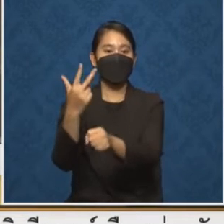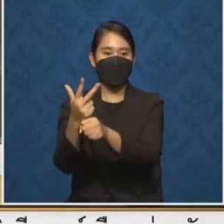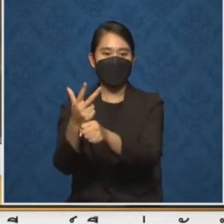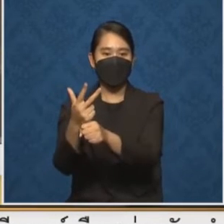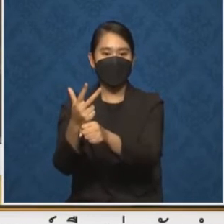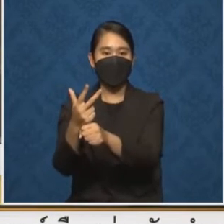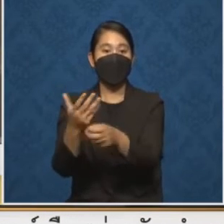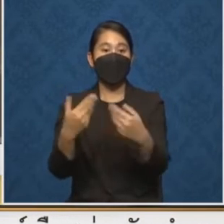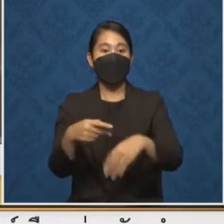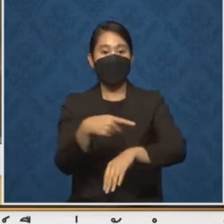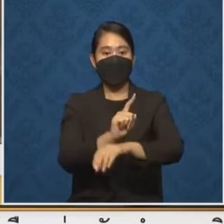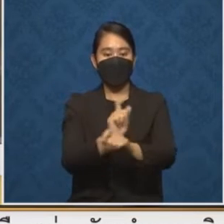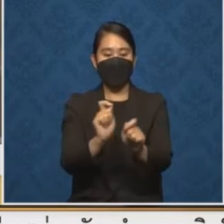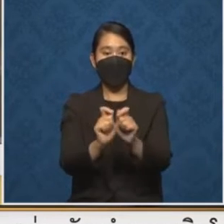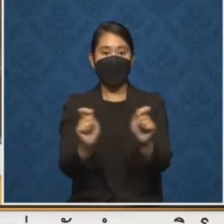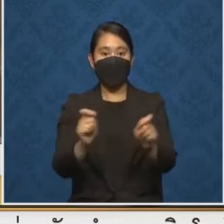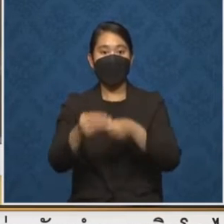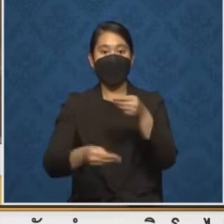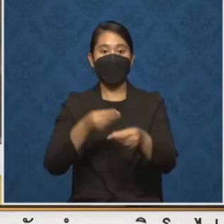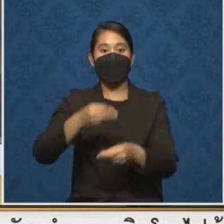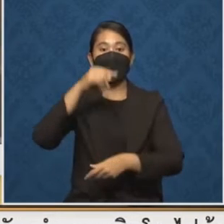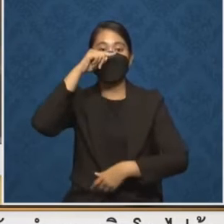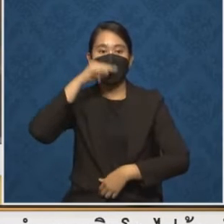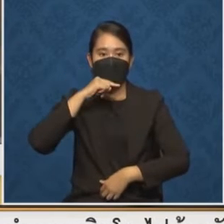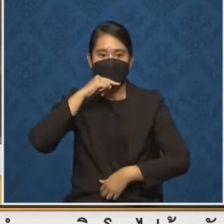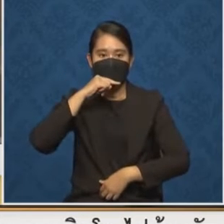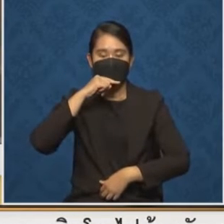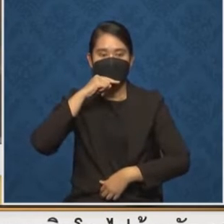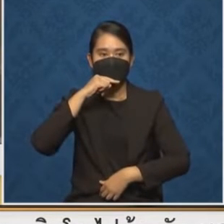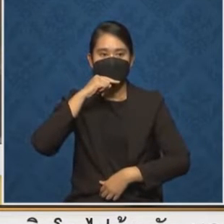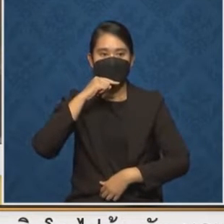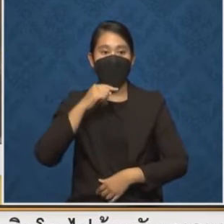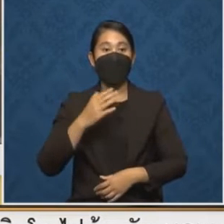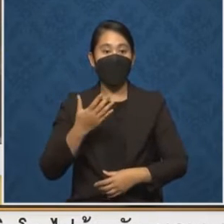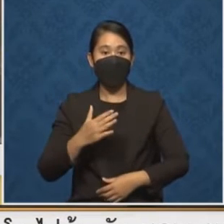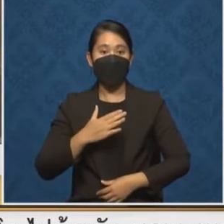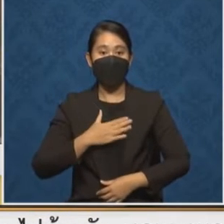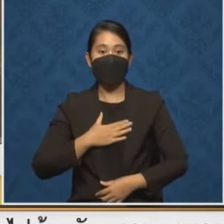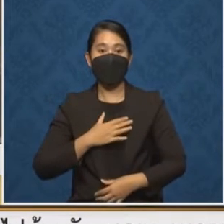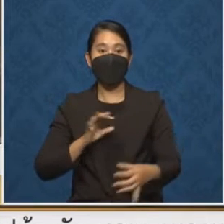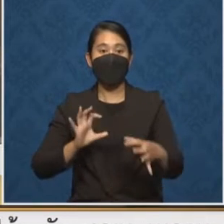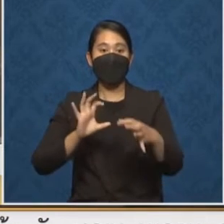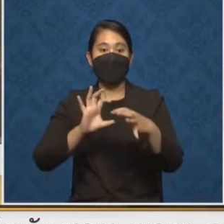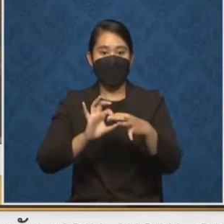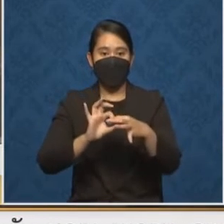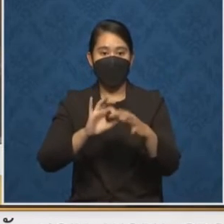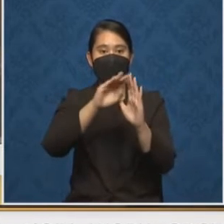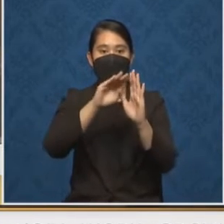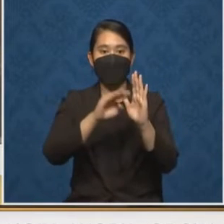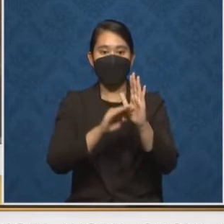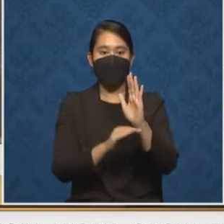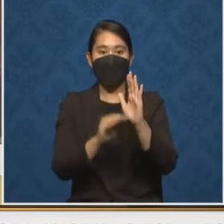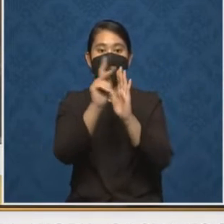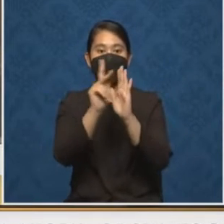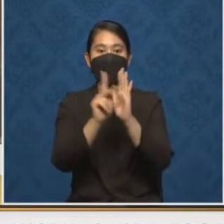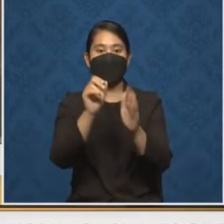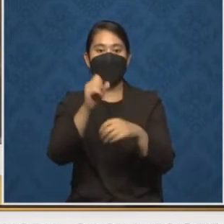อน seuุอไมส